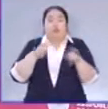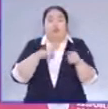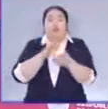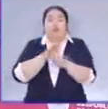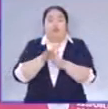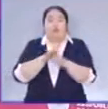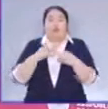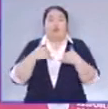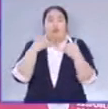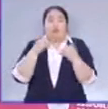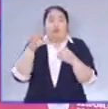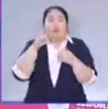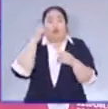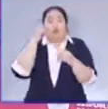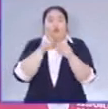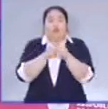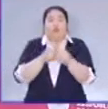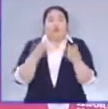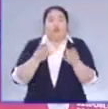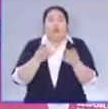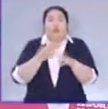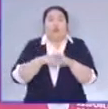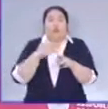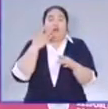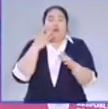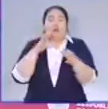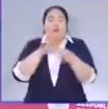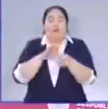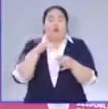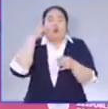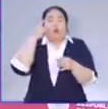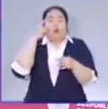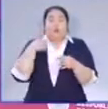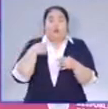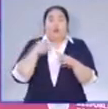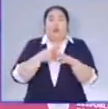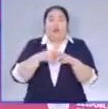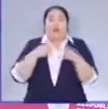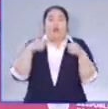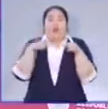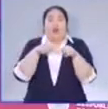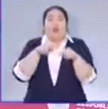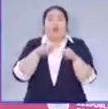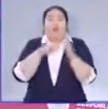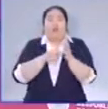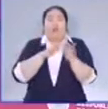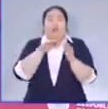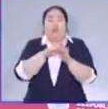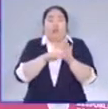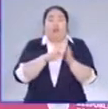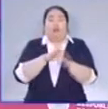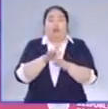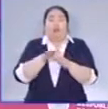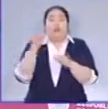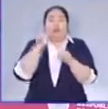albatta hurmat ruhida har birimiz yondashishimiz kerak. Hamda o'ylaymizki, aynan mana shu belgilangan talablar asosida har